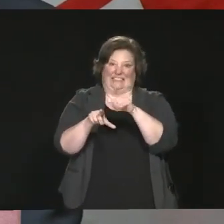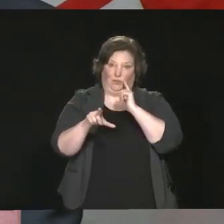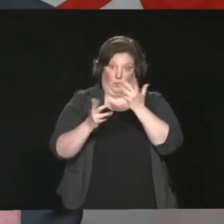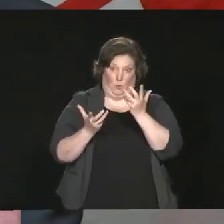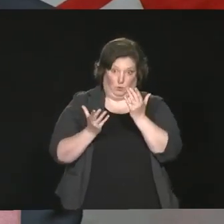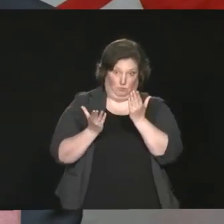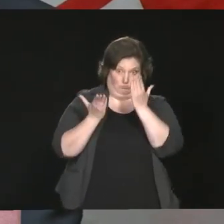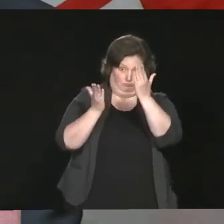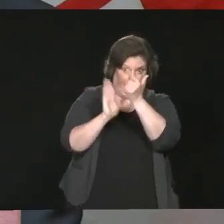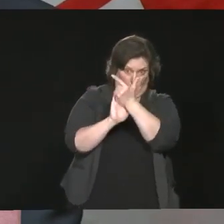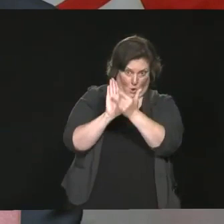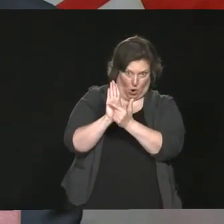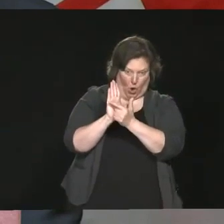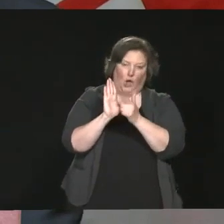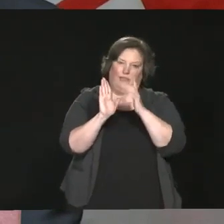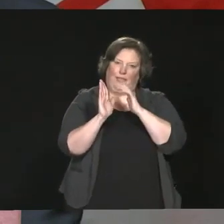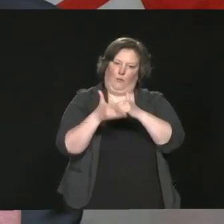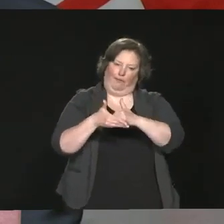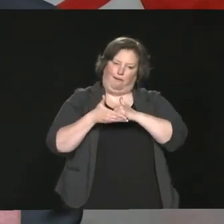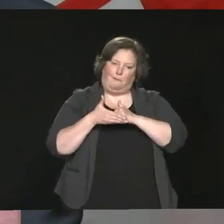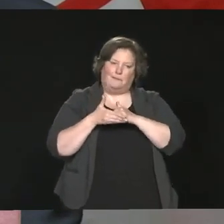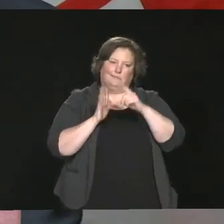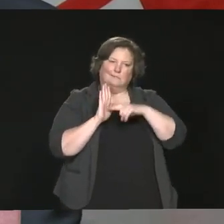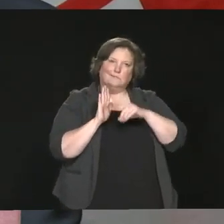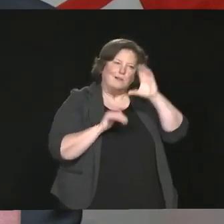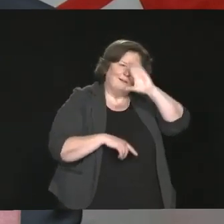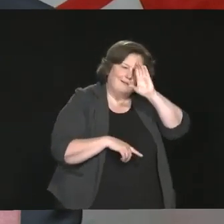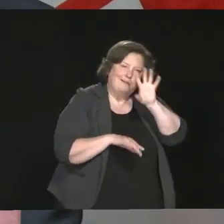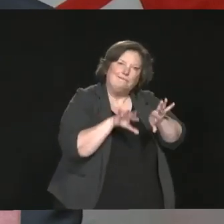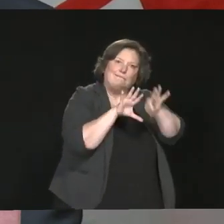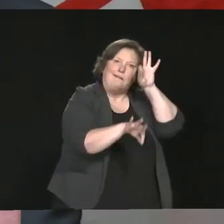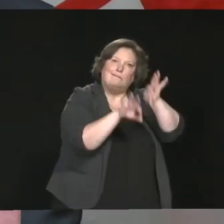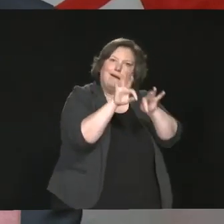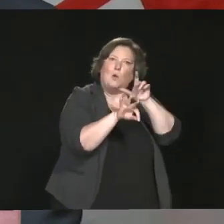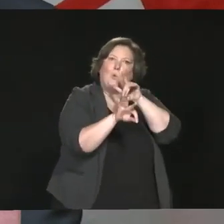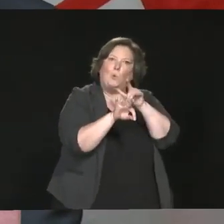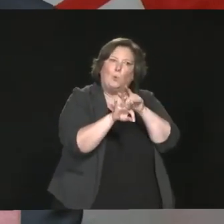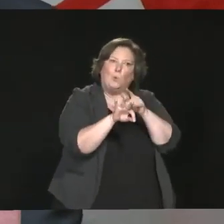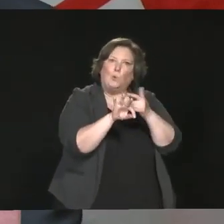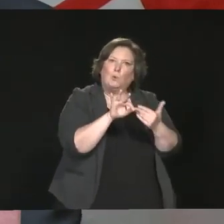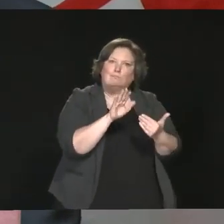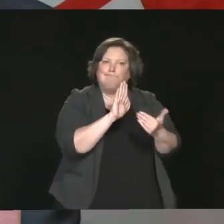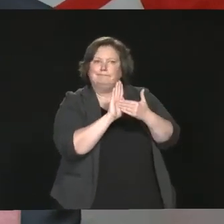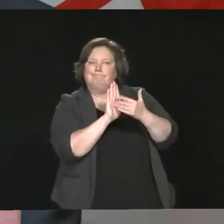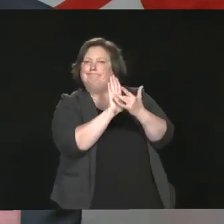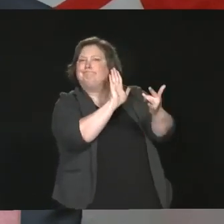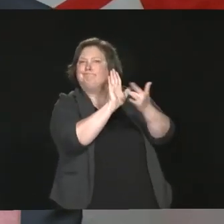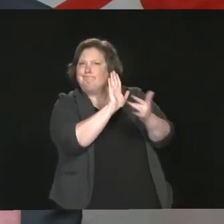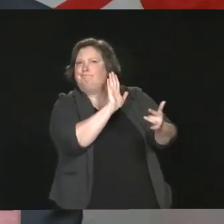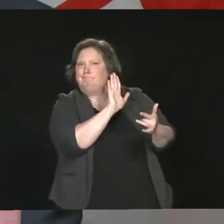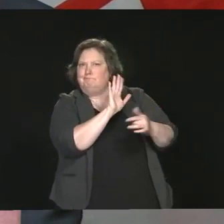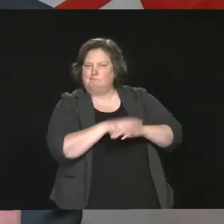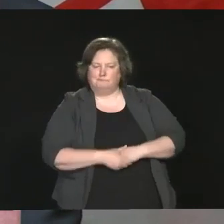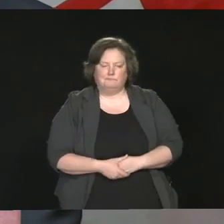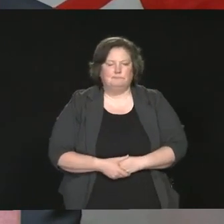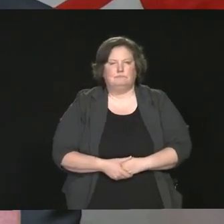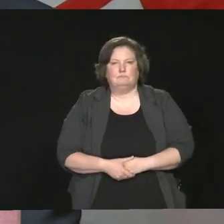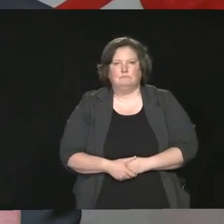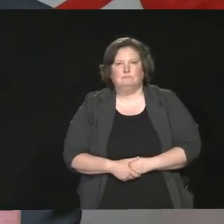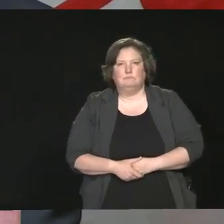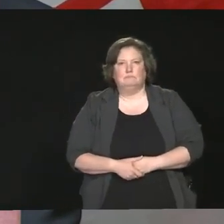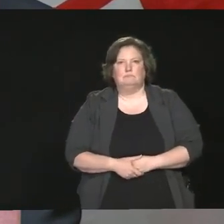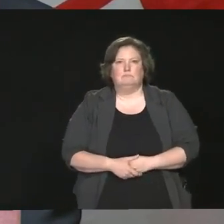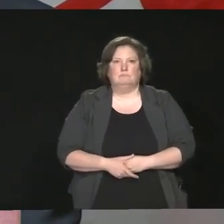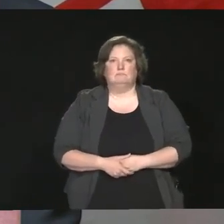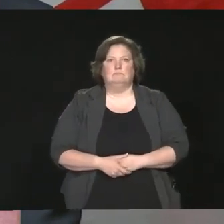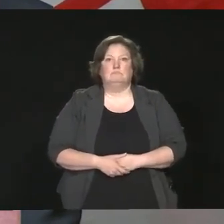qu'avant, des signaux que si les choses ont été faites de manière frauduleuse, donc de mauvaise foi, en utilisant des mécanismes bien établis